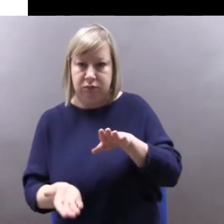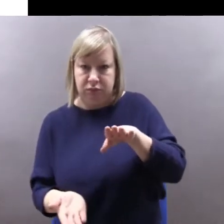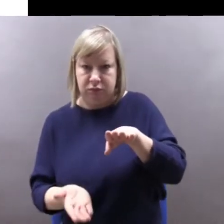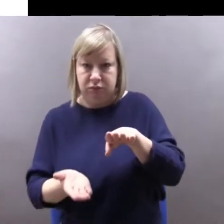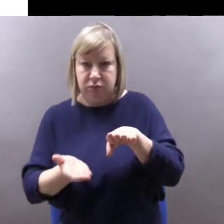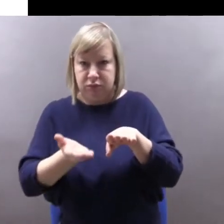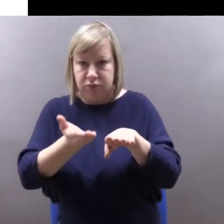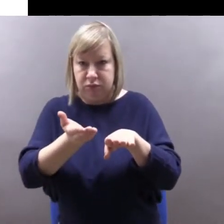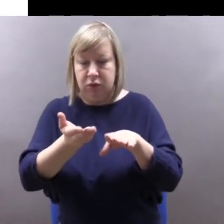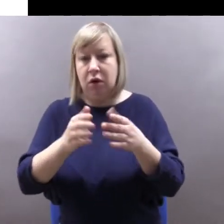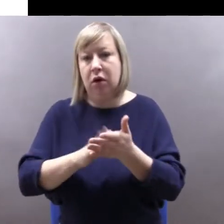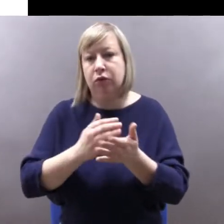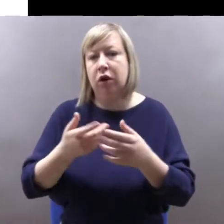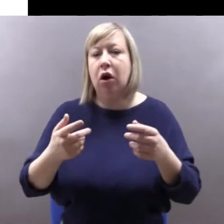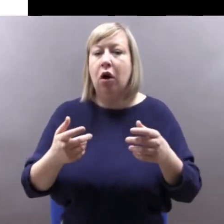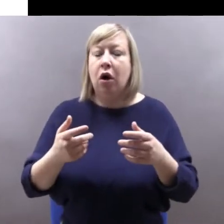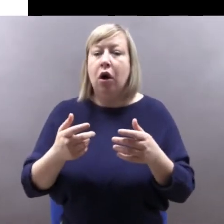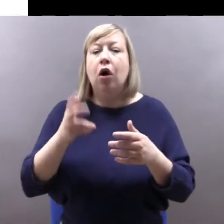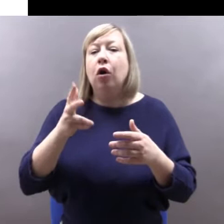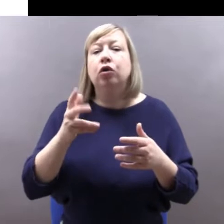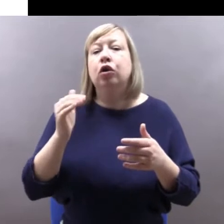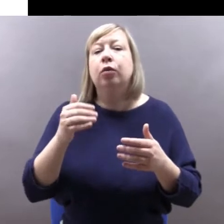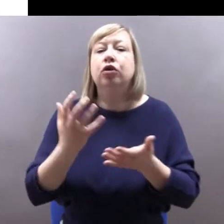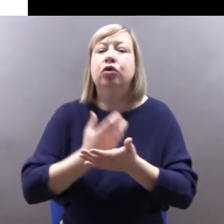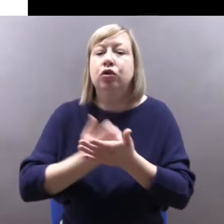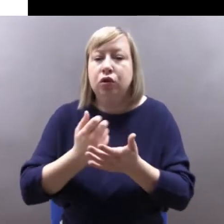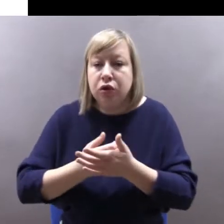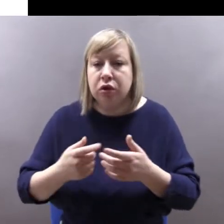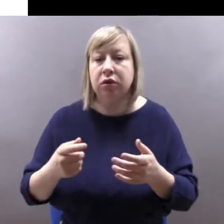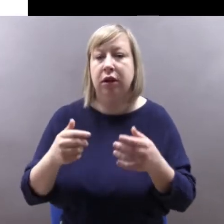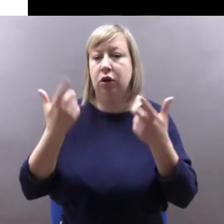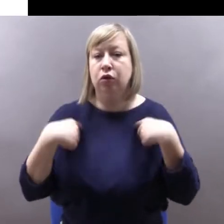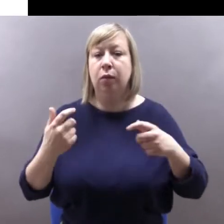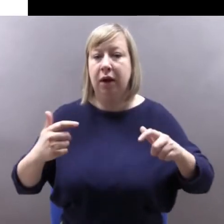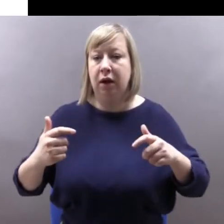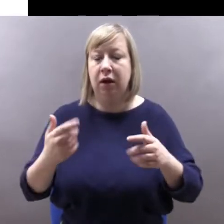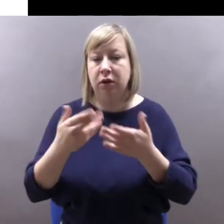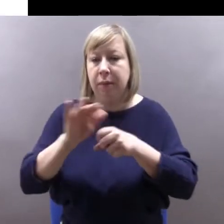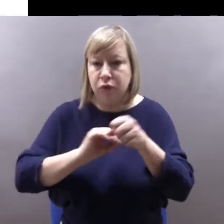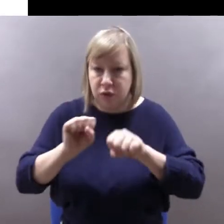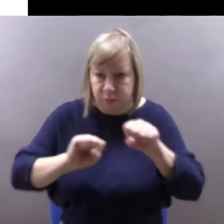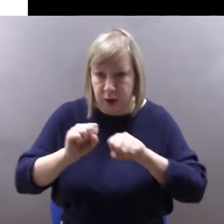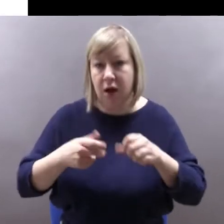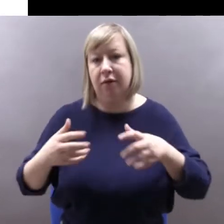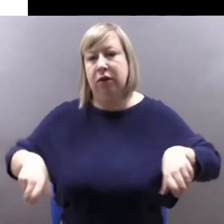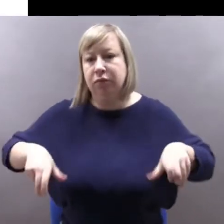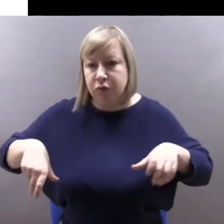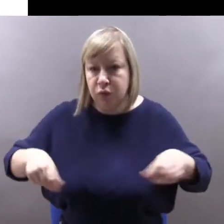schodach, które są strome, jest trudnością. Bardzo często seniorzy korzystają z tego